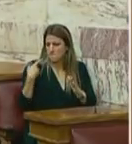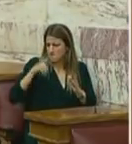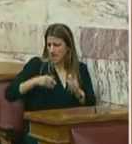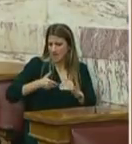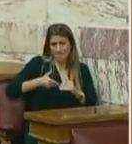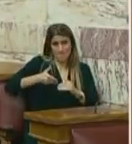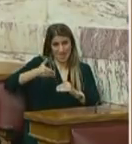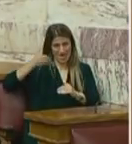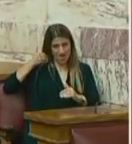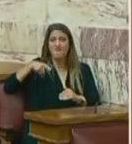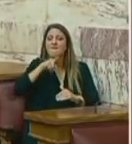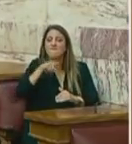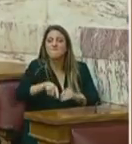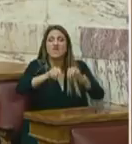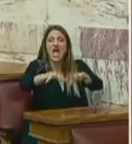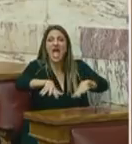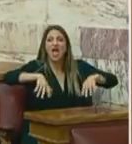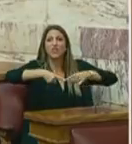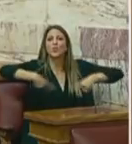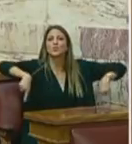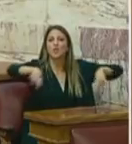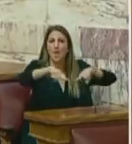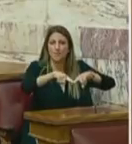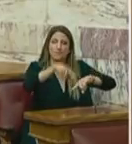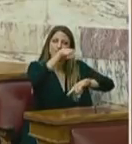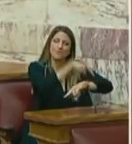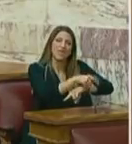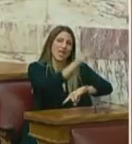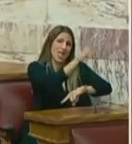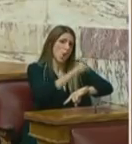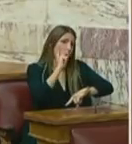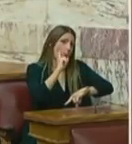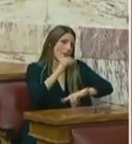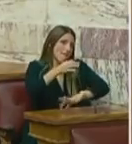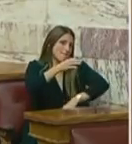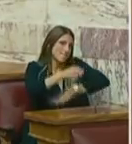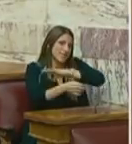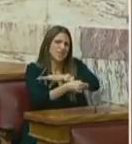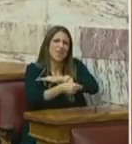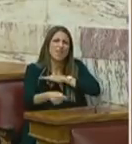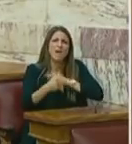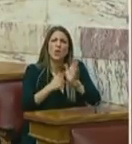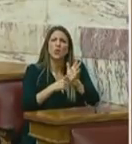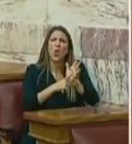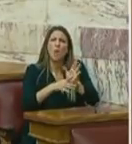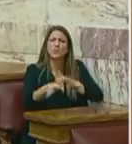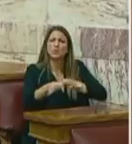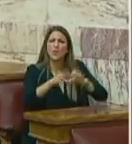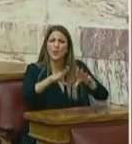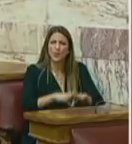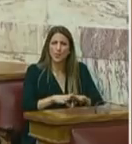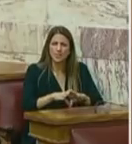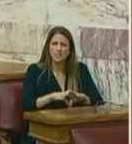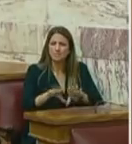αίθουσα η εισηγήτρια του κόμματος της αξιωματικής αντιπολίτευσης για το θέμα, το νομοσχέδιο που αφορούσε την